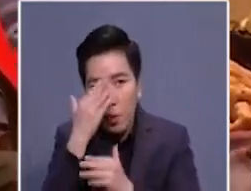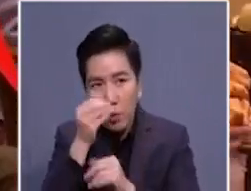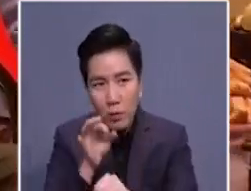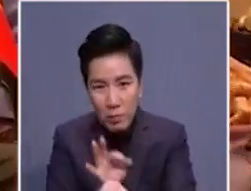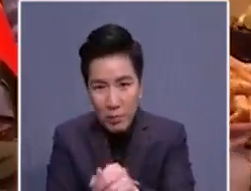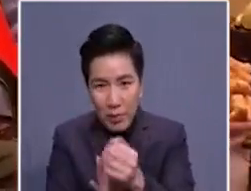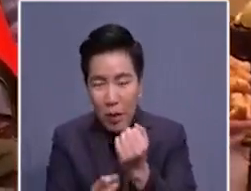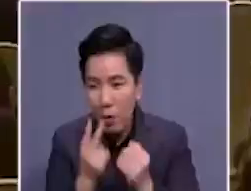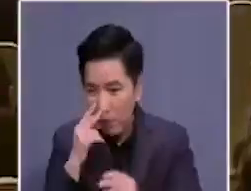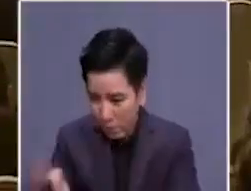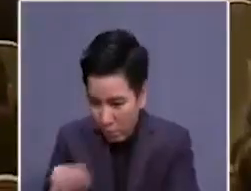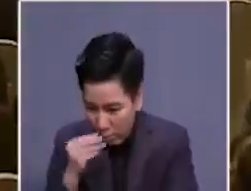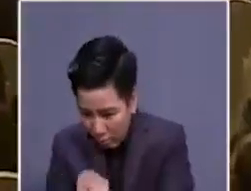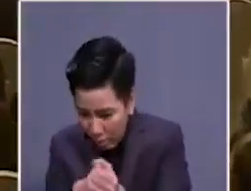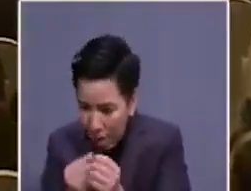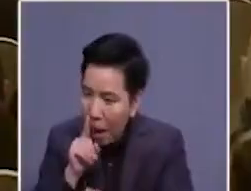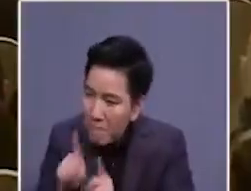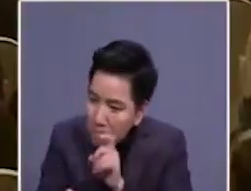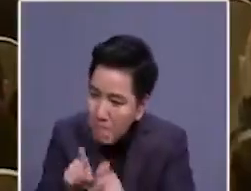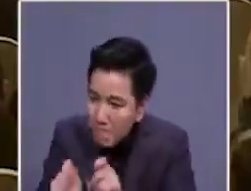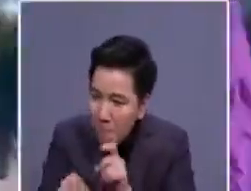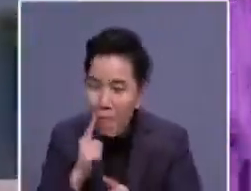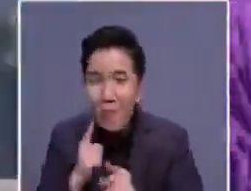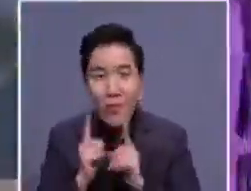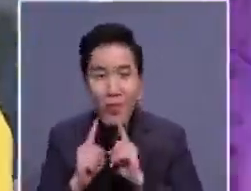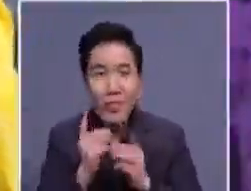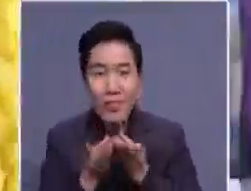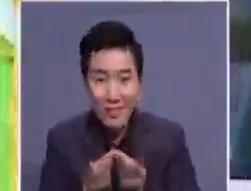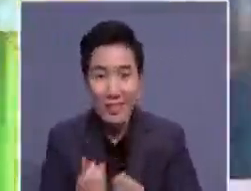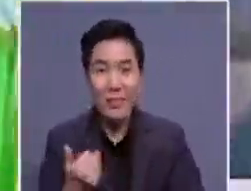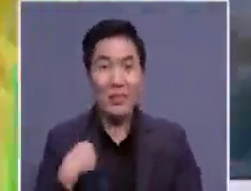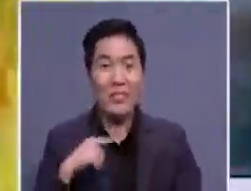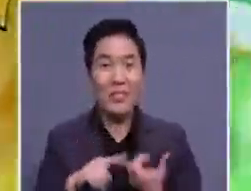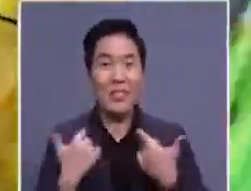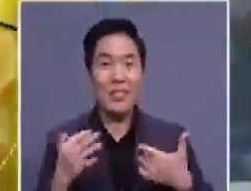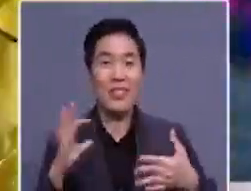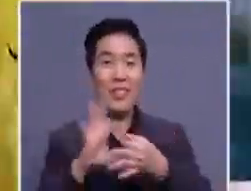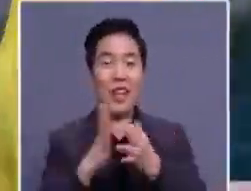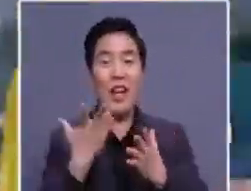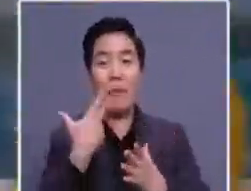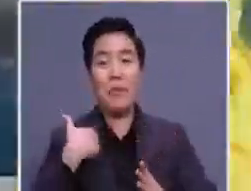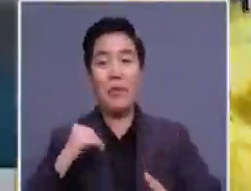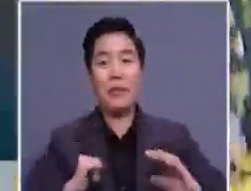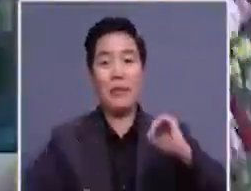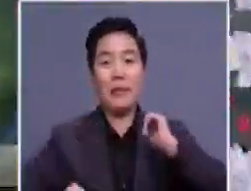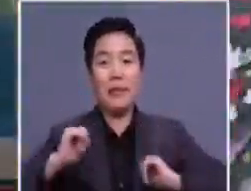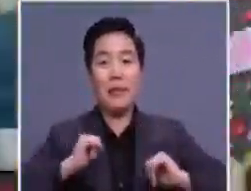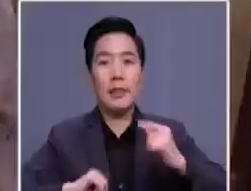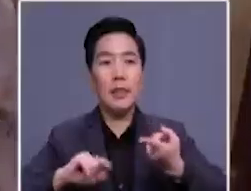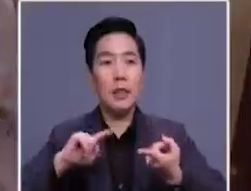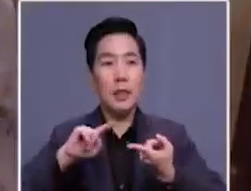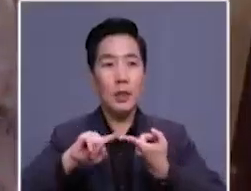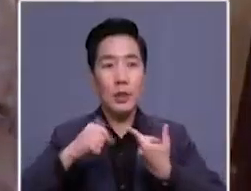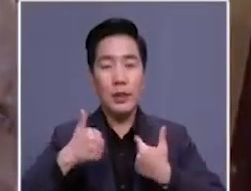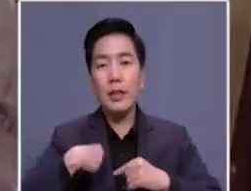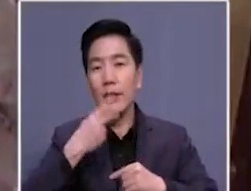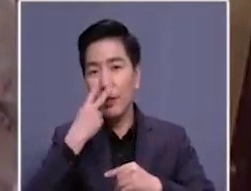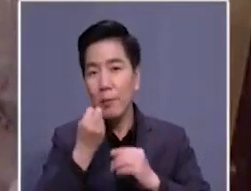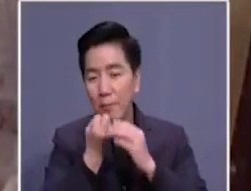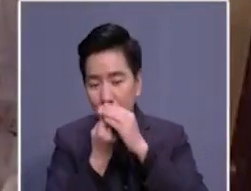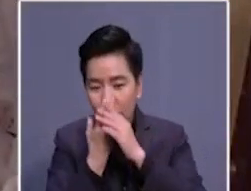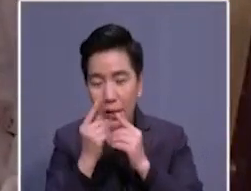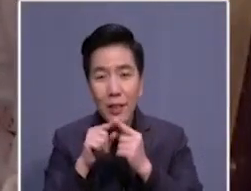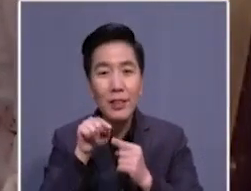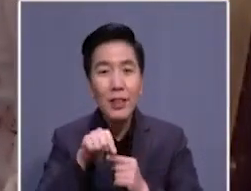ความสนใจเป็นพิเศษถึงขั้นไปจับและสอบถามพูดคุยกันค่ะและหลังเสร็จพิธีนะคะก็ยังมีการแสดงชุดเวนอาเซียนบลอสซัม